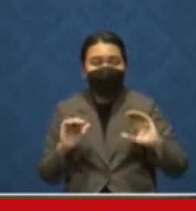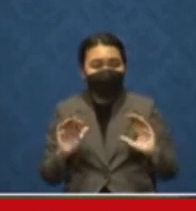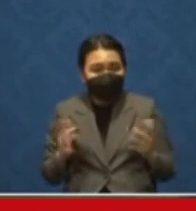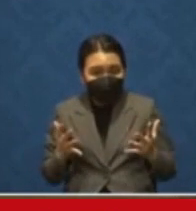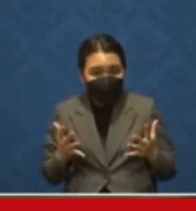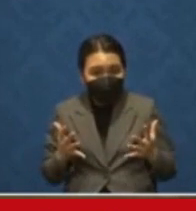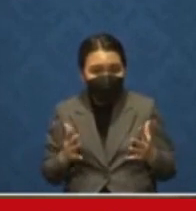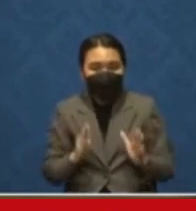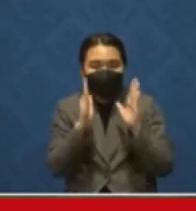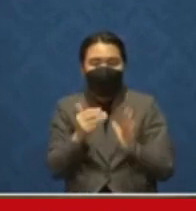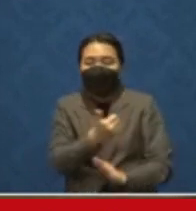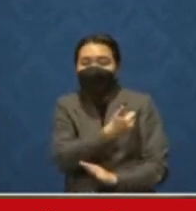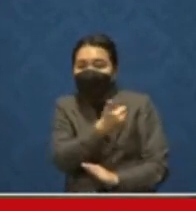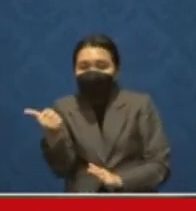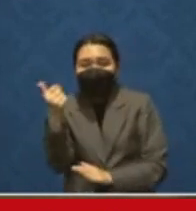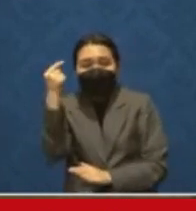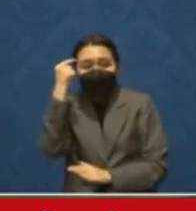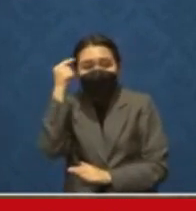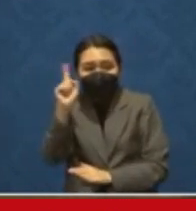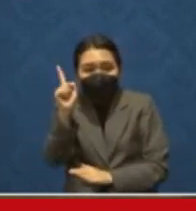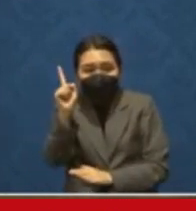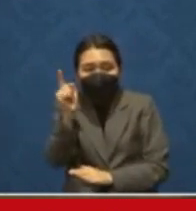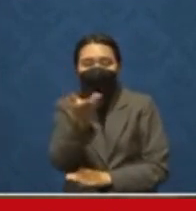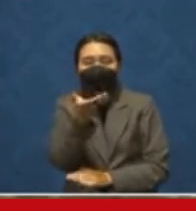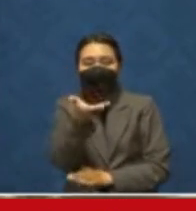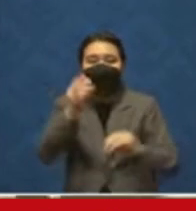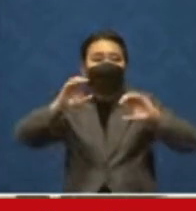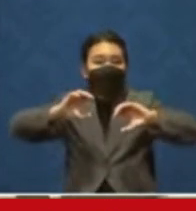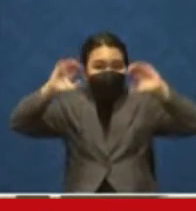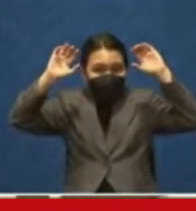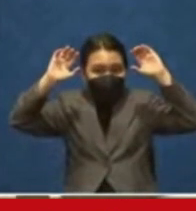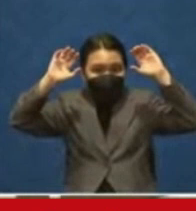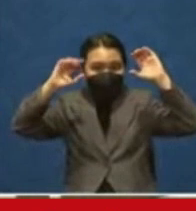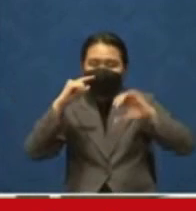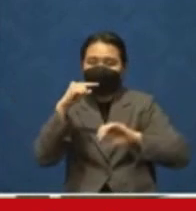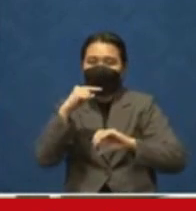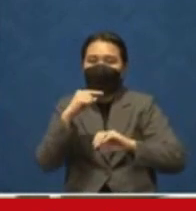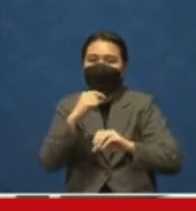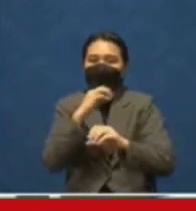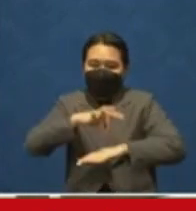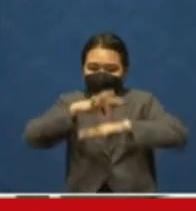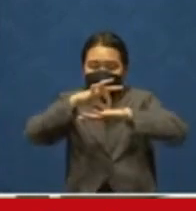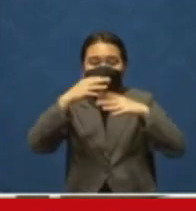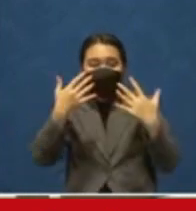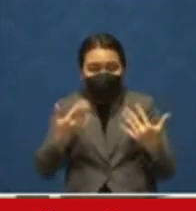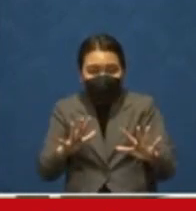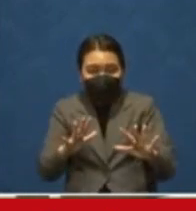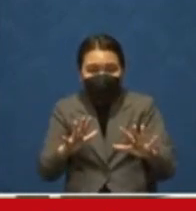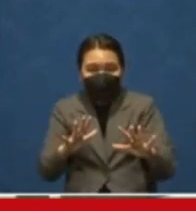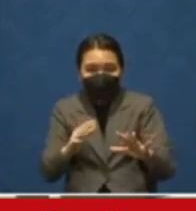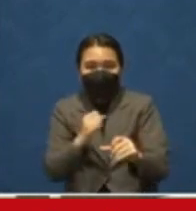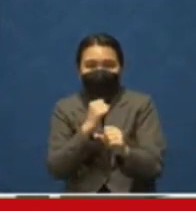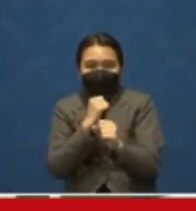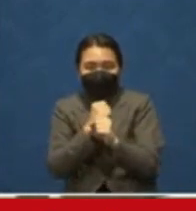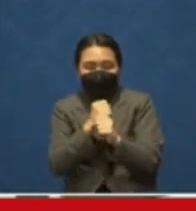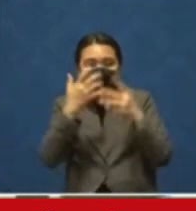ก็จะทำหน้าที่อย่างสมบูรณ์ที่สุดแต่อย่างน้อยที่สุดแม้ไม่ชนะนะคะจะ